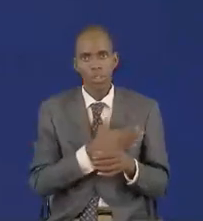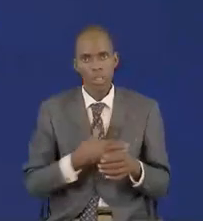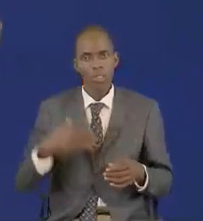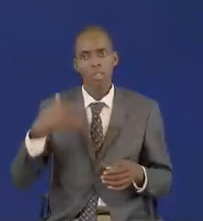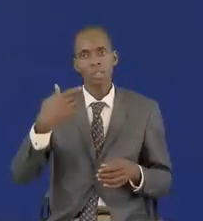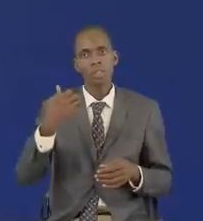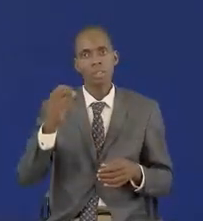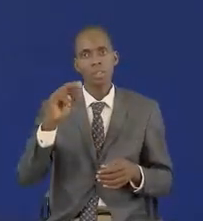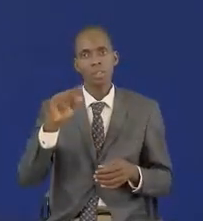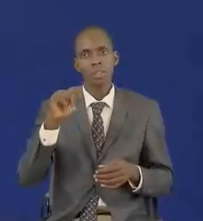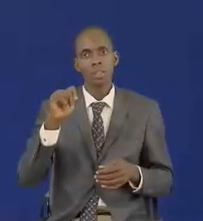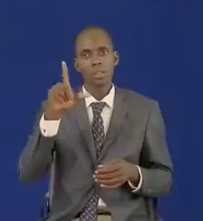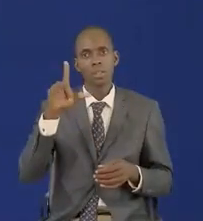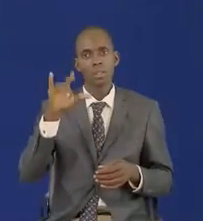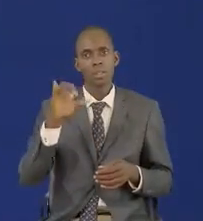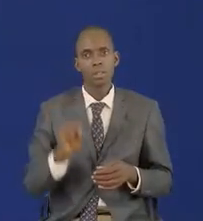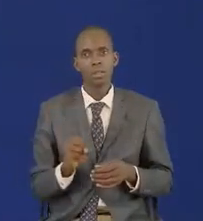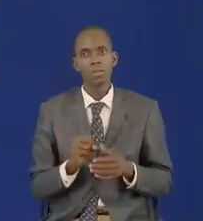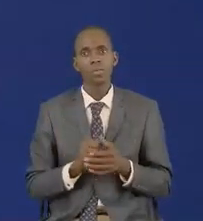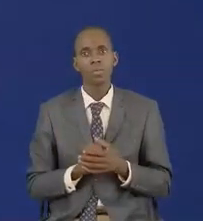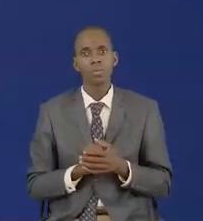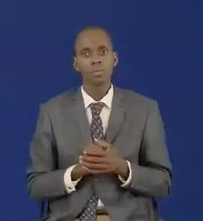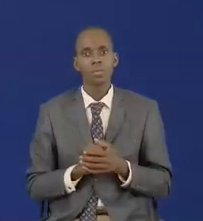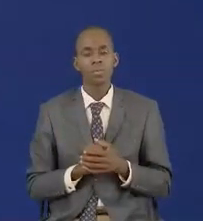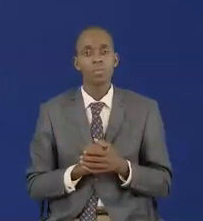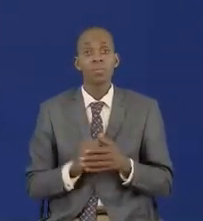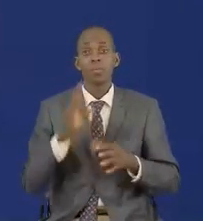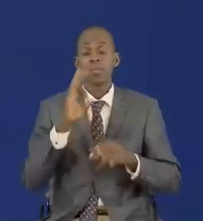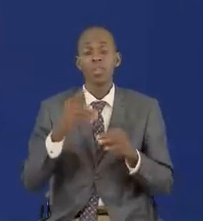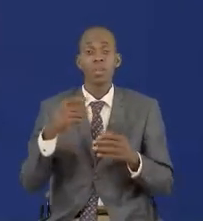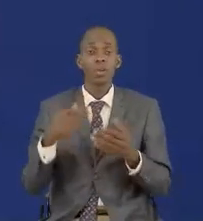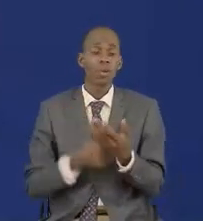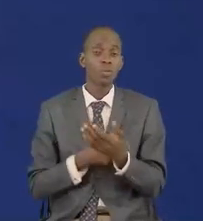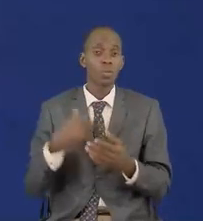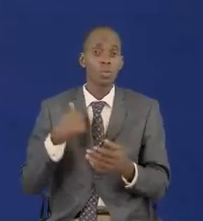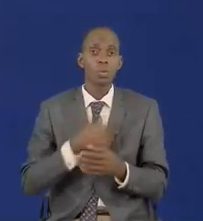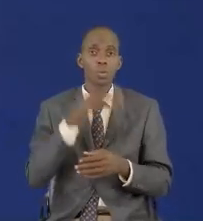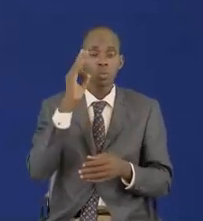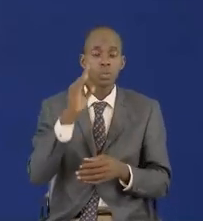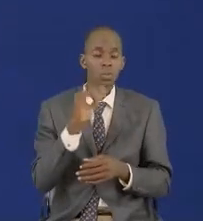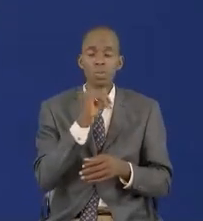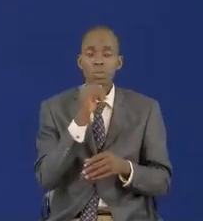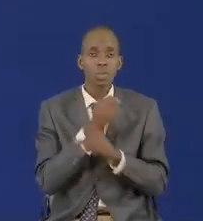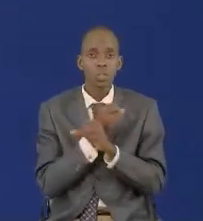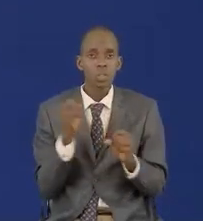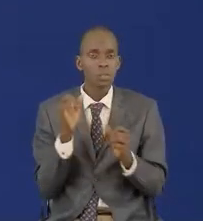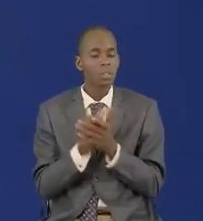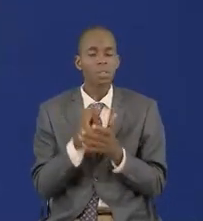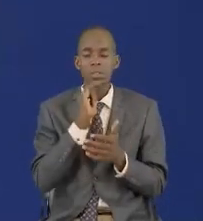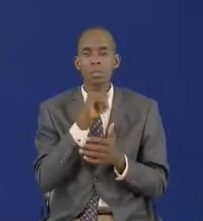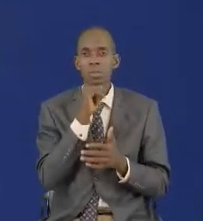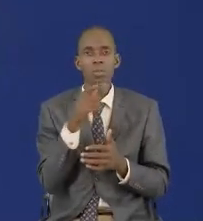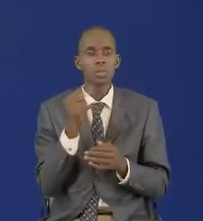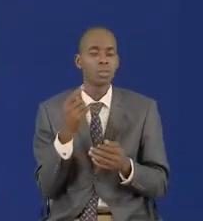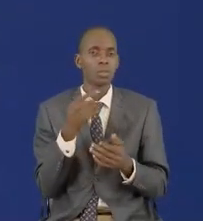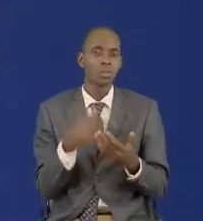si l'évangile que nous prêchons de sauve pas ce n'est pas l'Évangile la bonne nouvelle